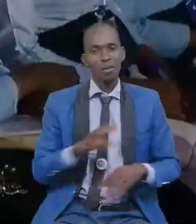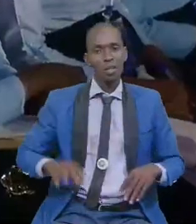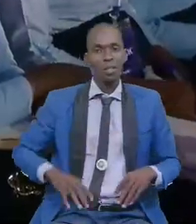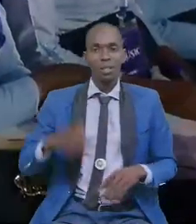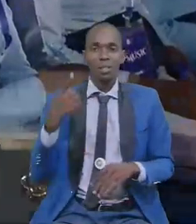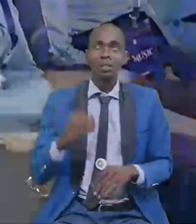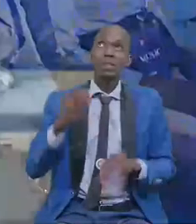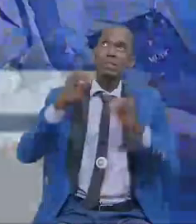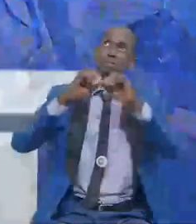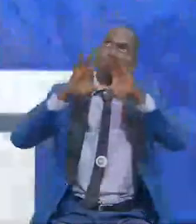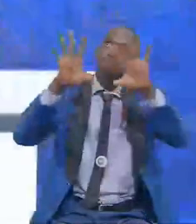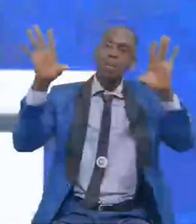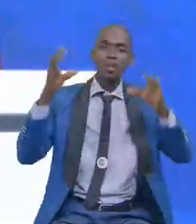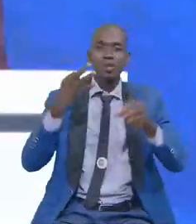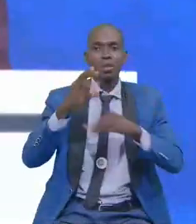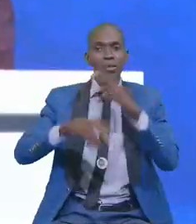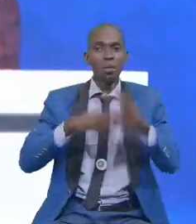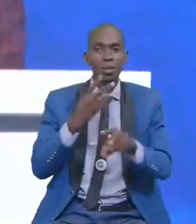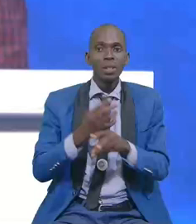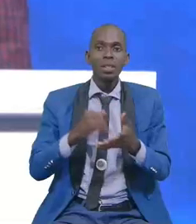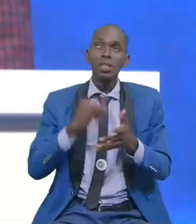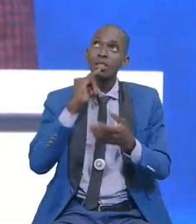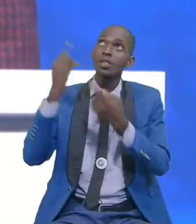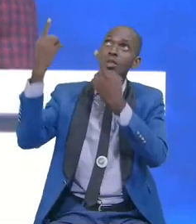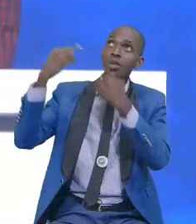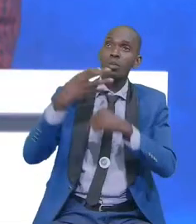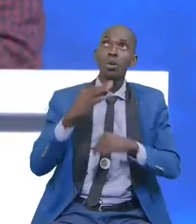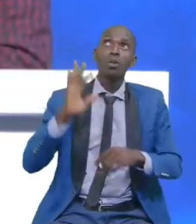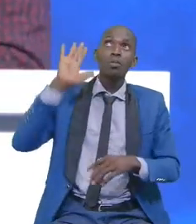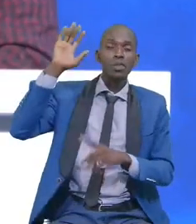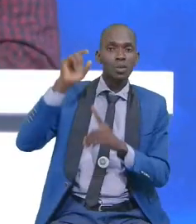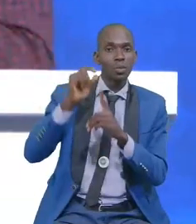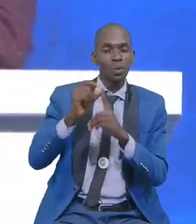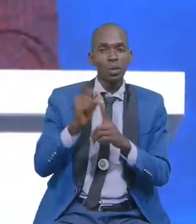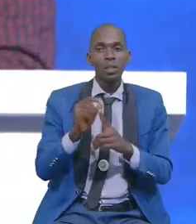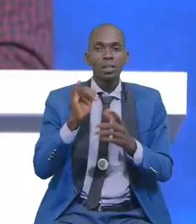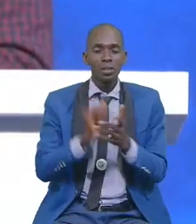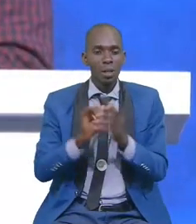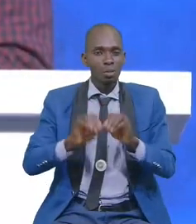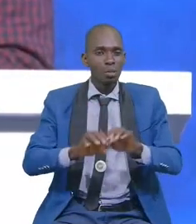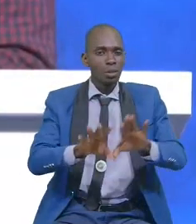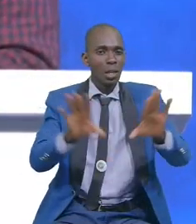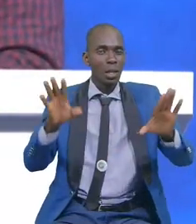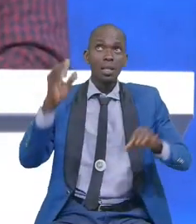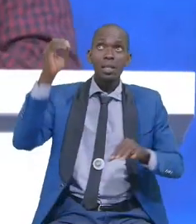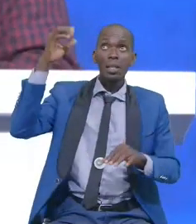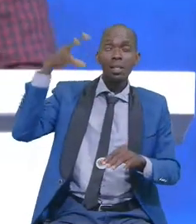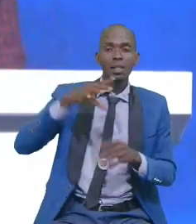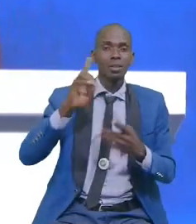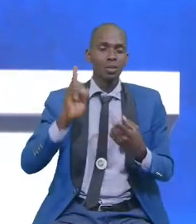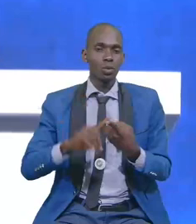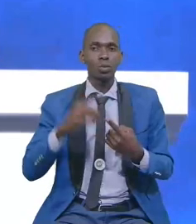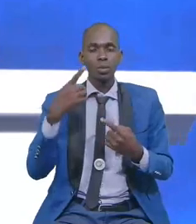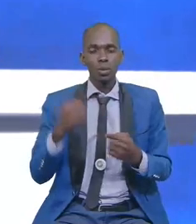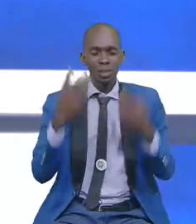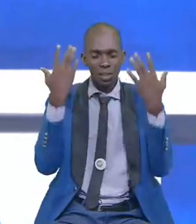La lumière du monde, c'est la venue de sa parole qui